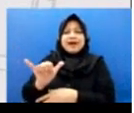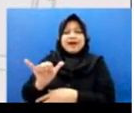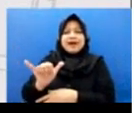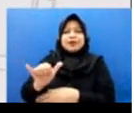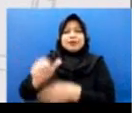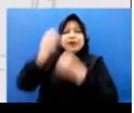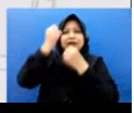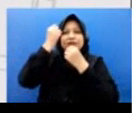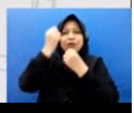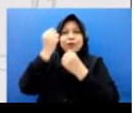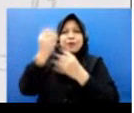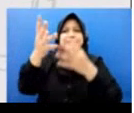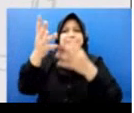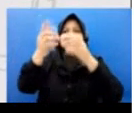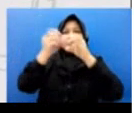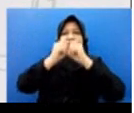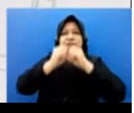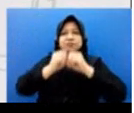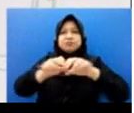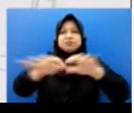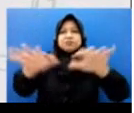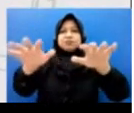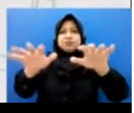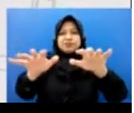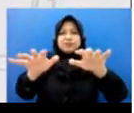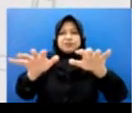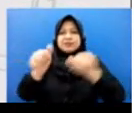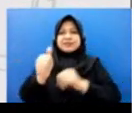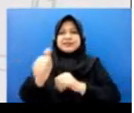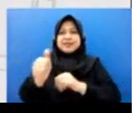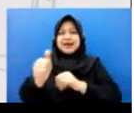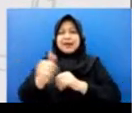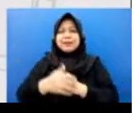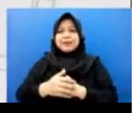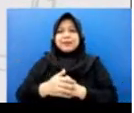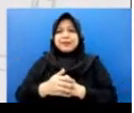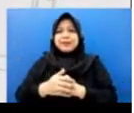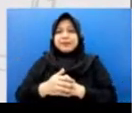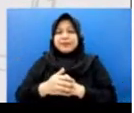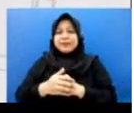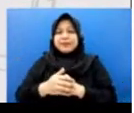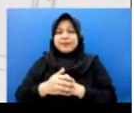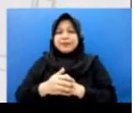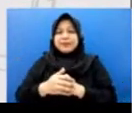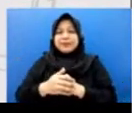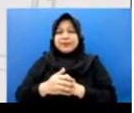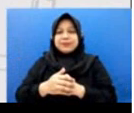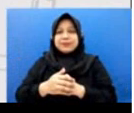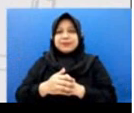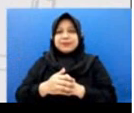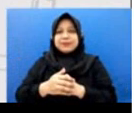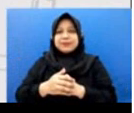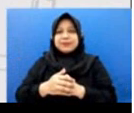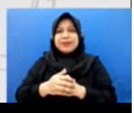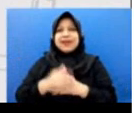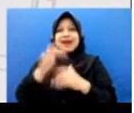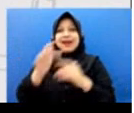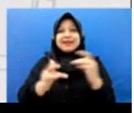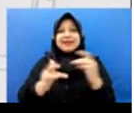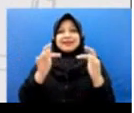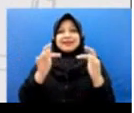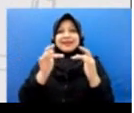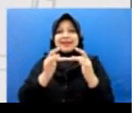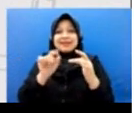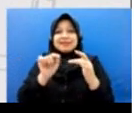gandakan kepada audiens yang mereka coba untuk capai, internet itu jadi